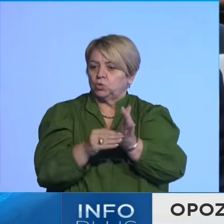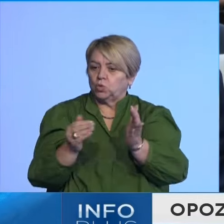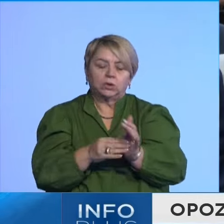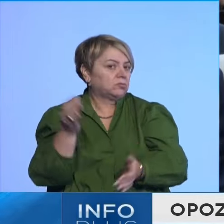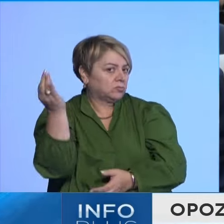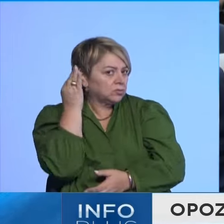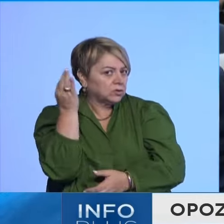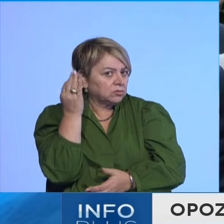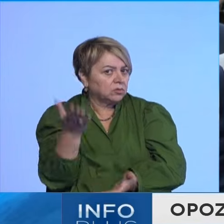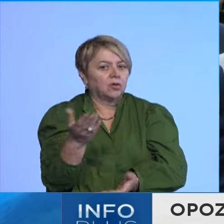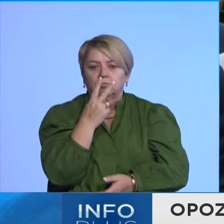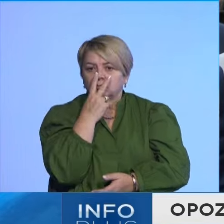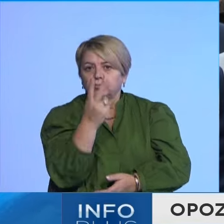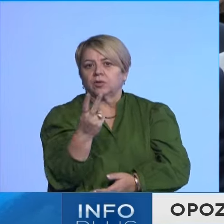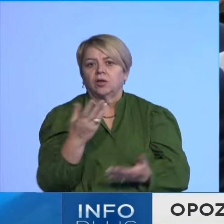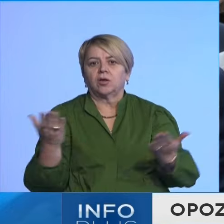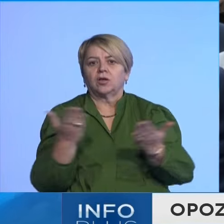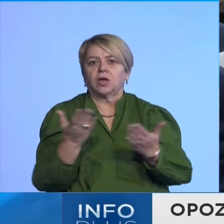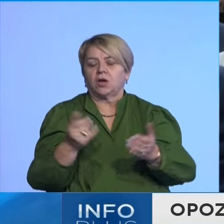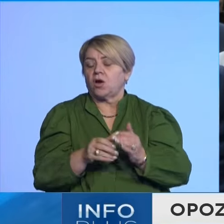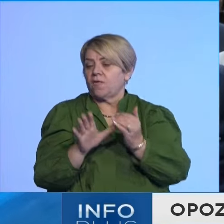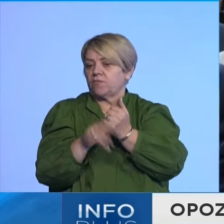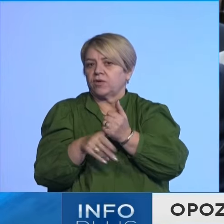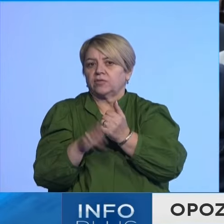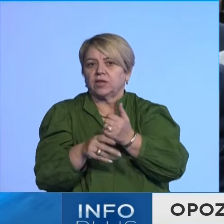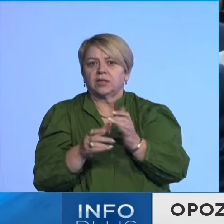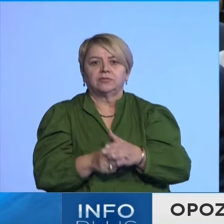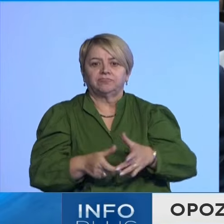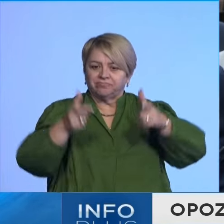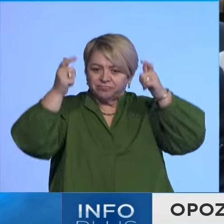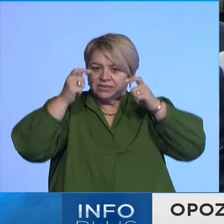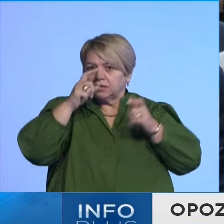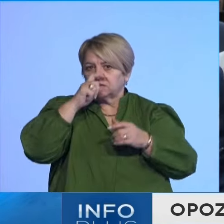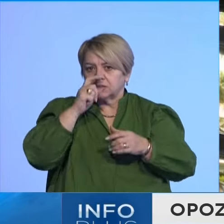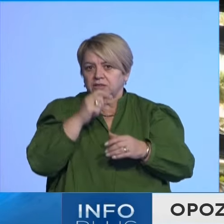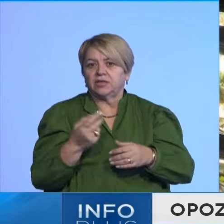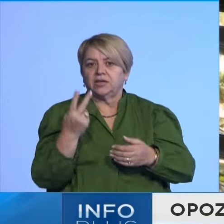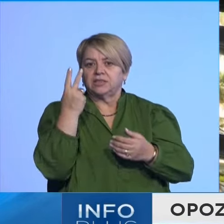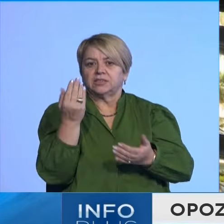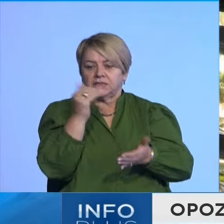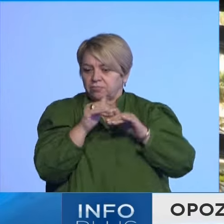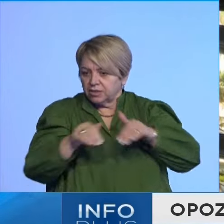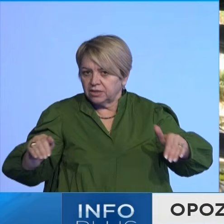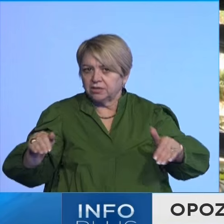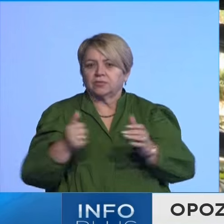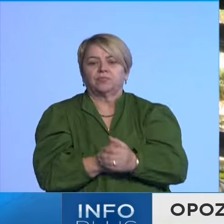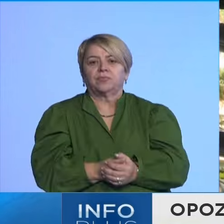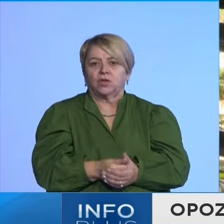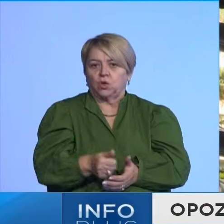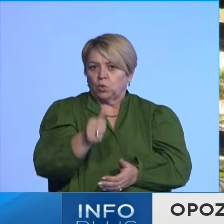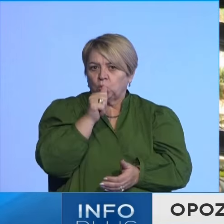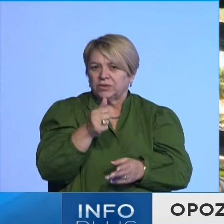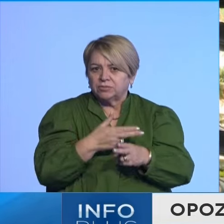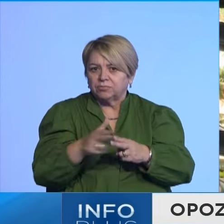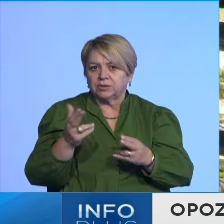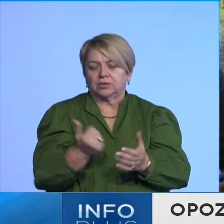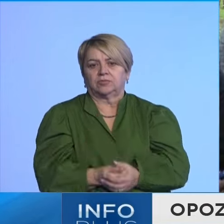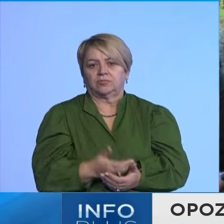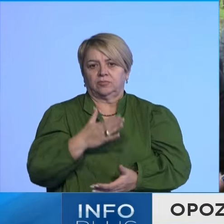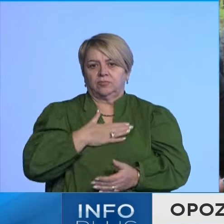ndëgju dhe me pa se si vidhen nga kapelat e zeza 20 milion euro për mes ujt të pishëm në vendin